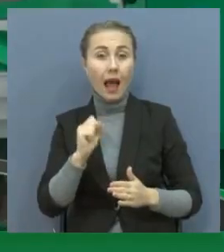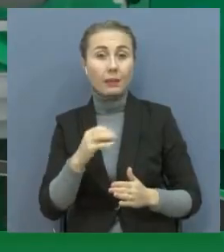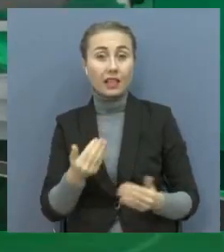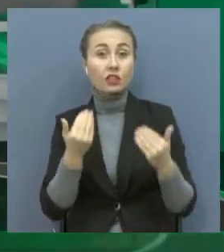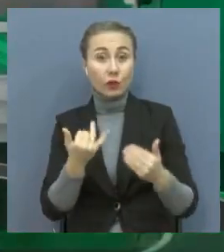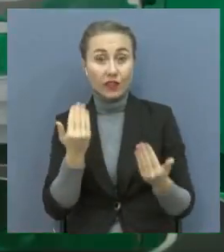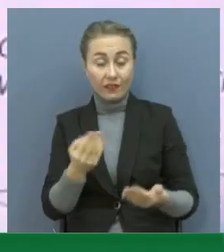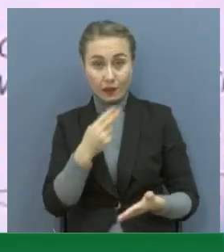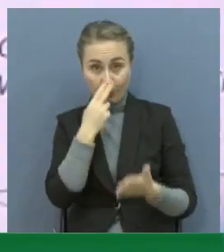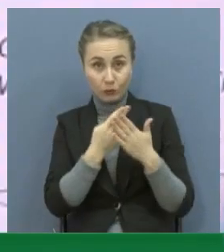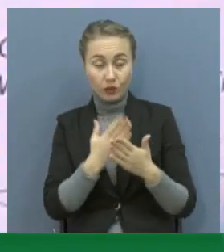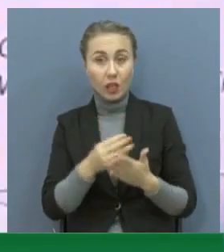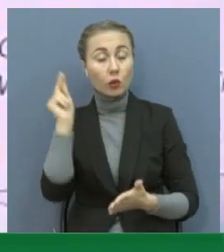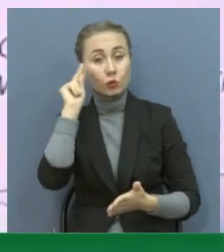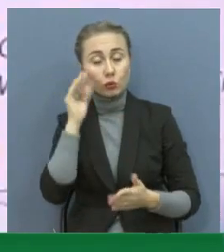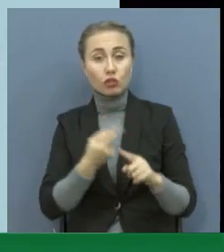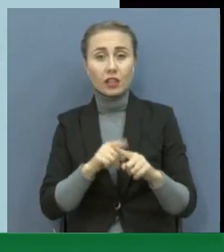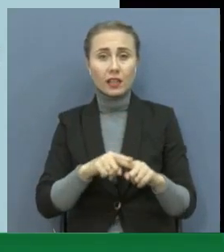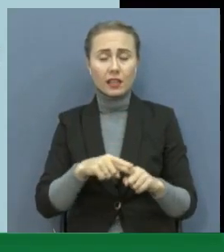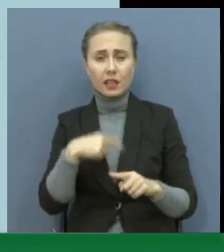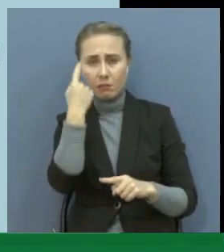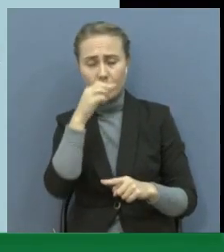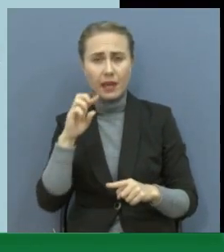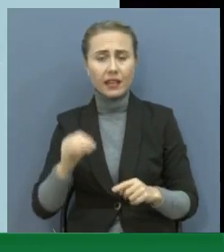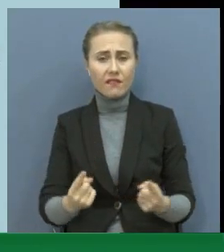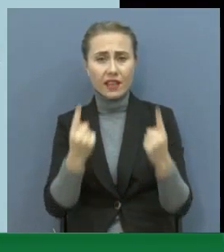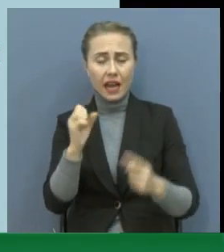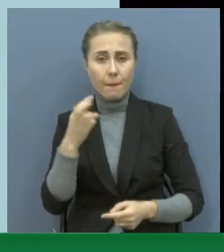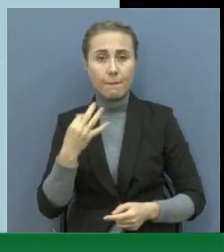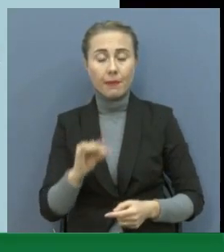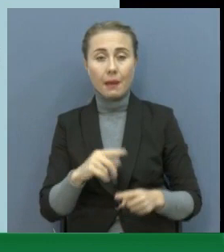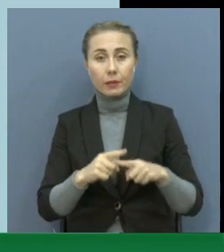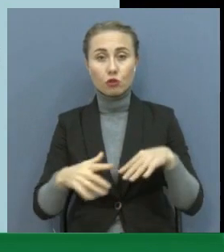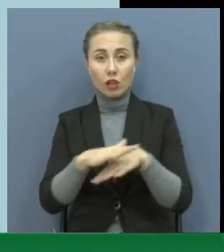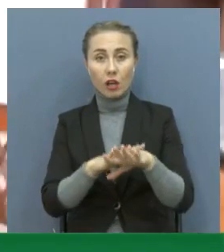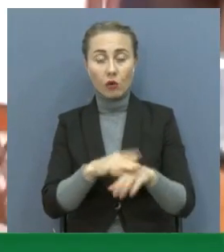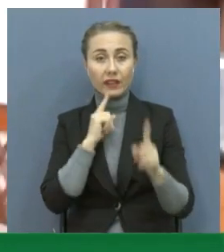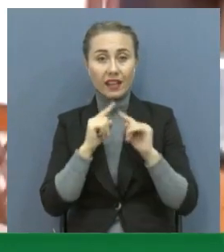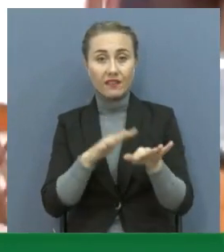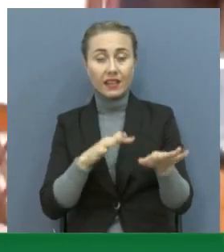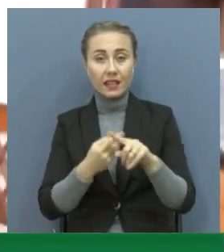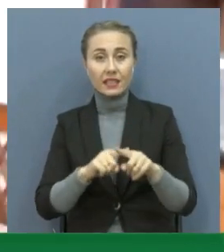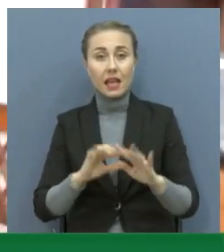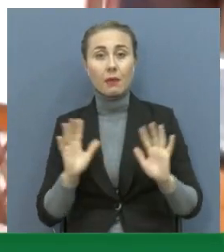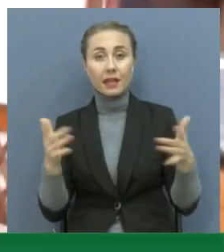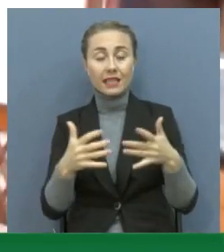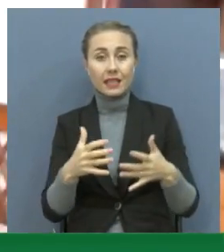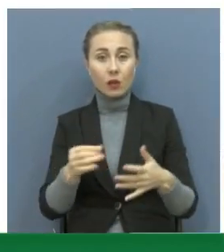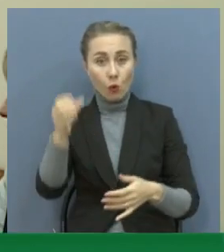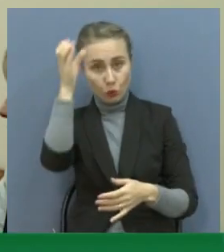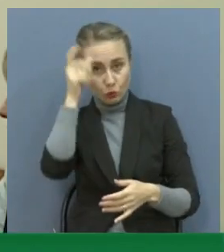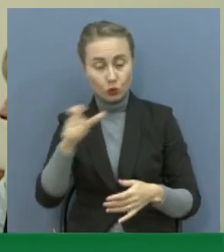Сегодня вы увидите. Изучение творческой биографии великого Абая. Международная конференция объединила в сети ученых